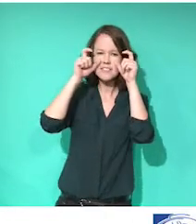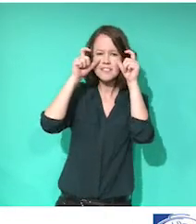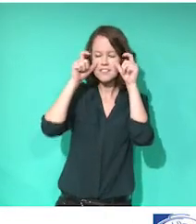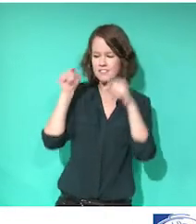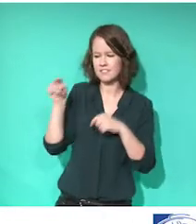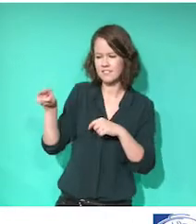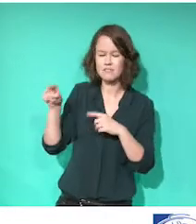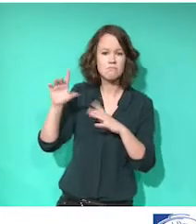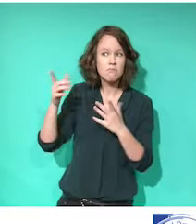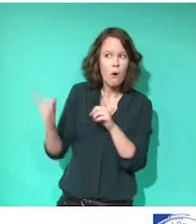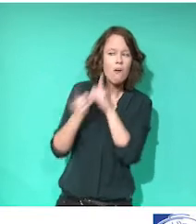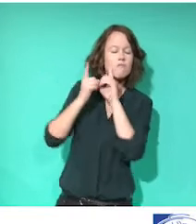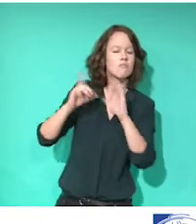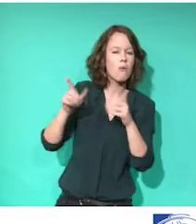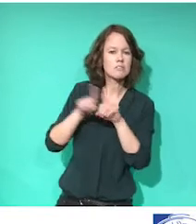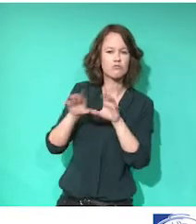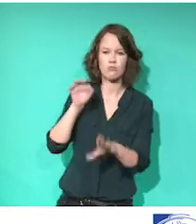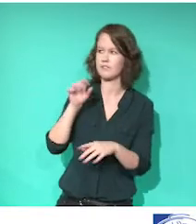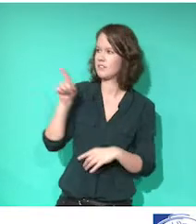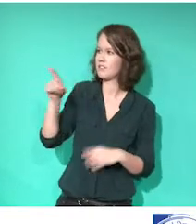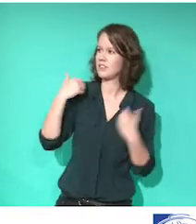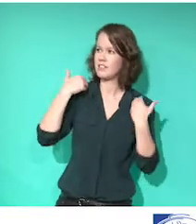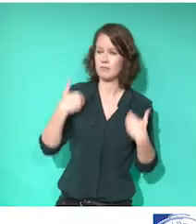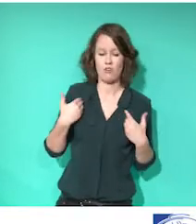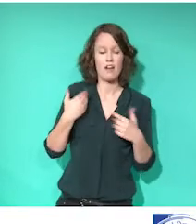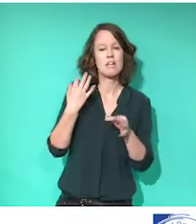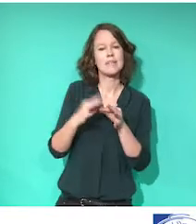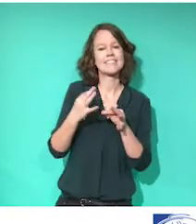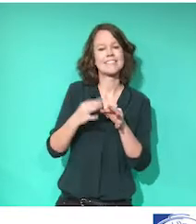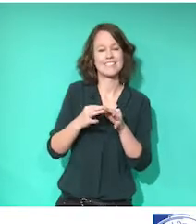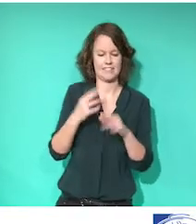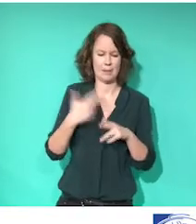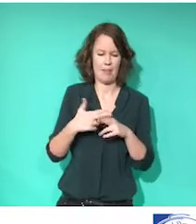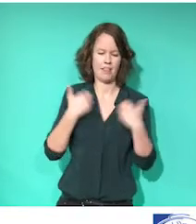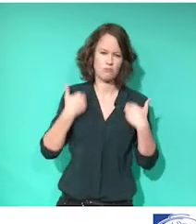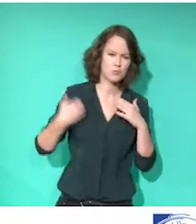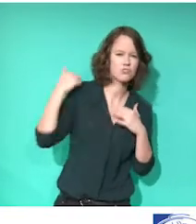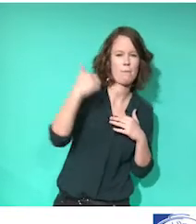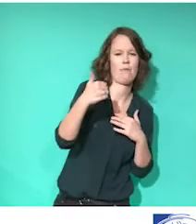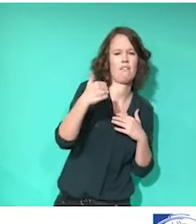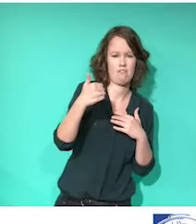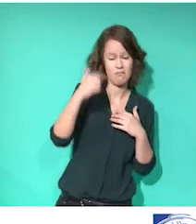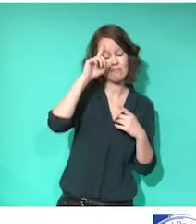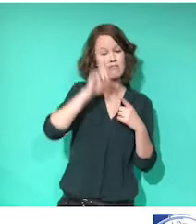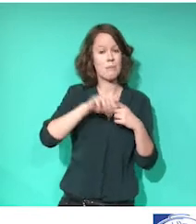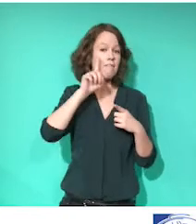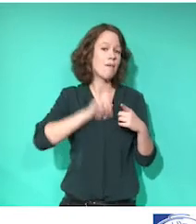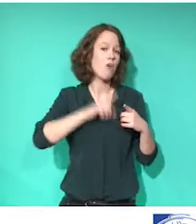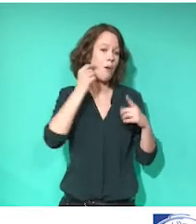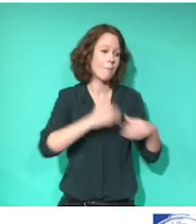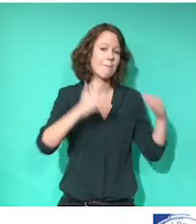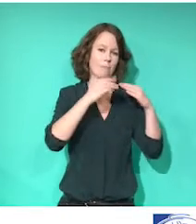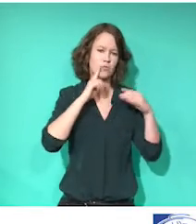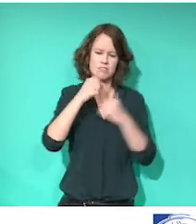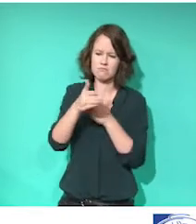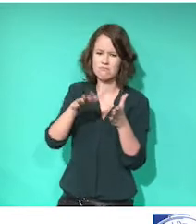Absolument. Donc, depuis plus de 6 ans que je joue ma pièce « Je suis top » sur l'égalité femmes-hommes et le sexisme dans le monde du travail,